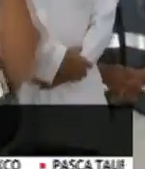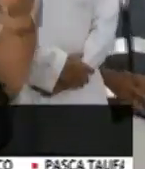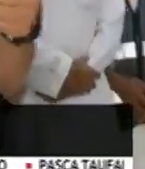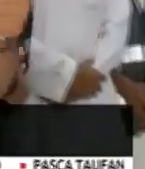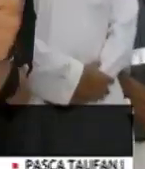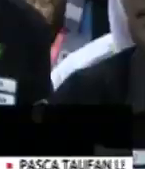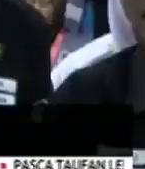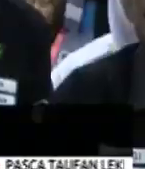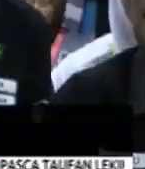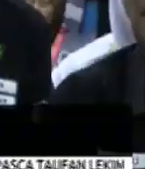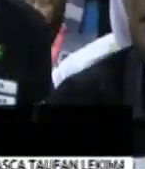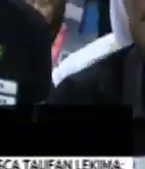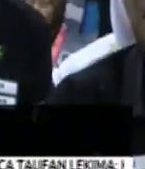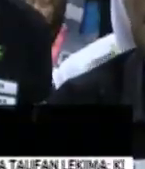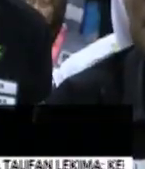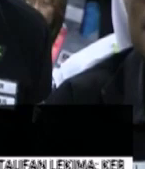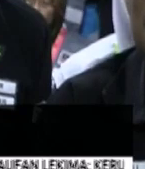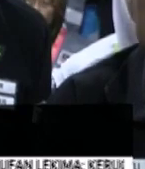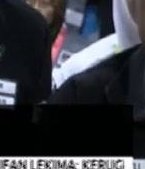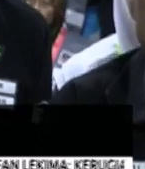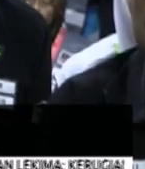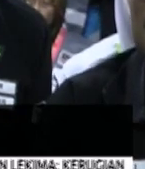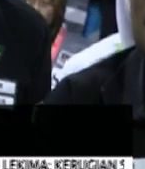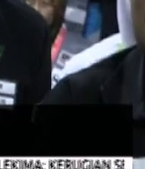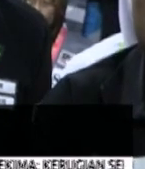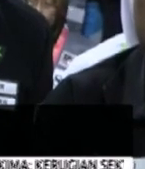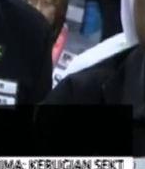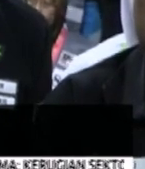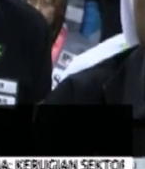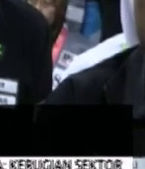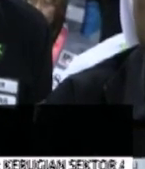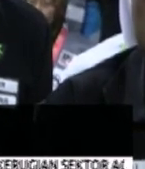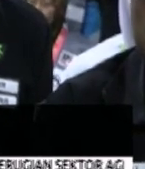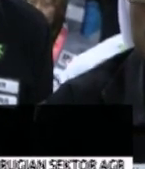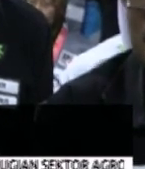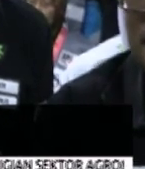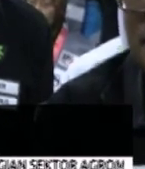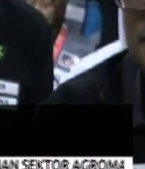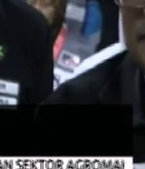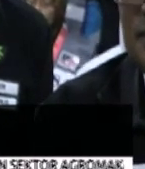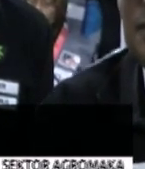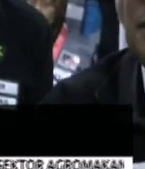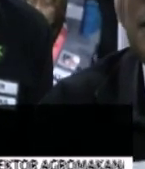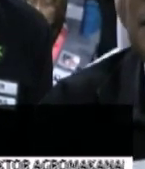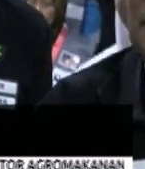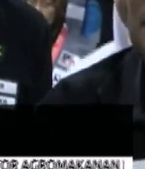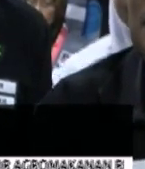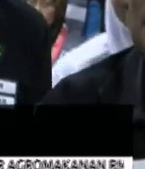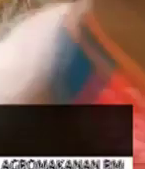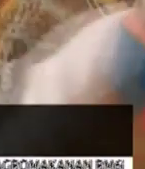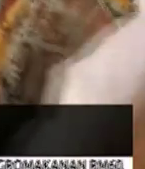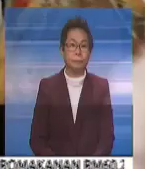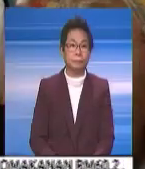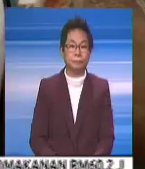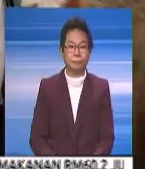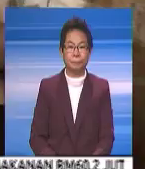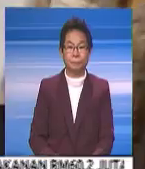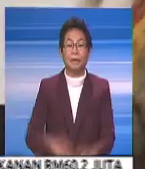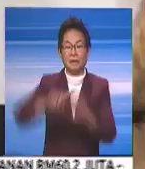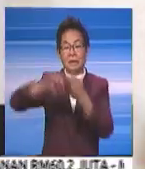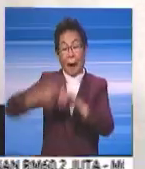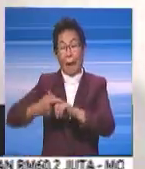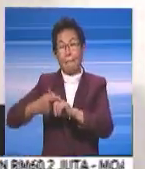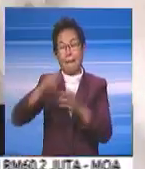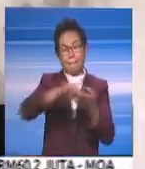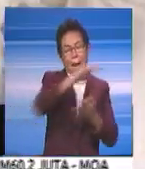dunia ini, tapi kita mendoakan kepada Allah Subhanahu Wa Taala semoga mereka dapat ganjaran yang sewajarnya di akhirat nanti. Sahabat maktab yang ditemui